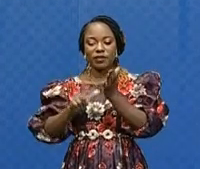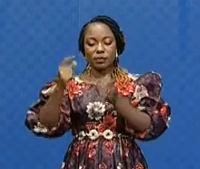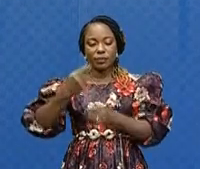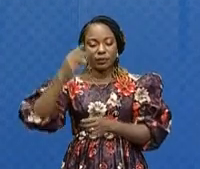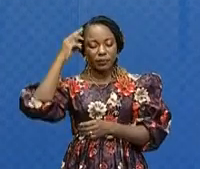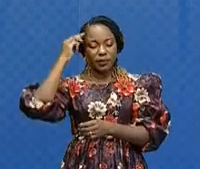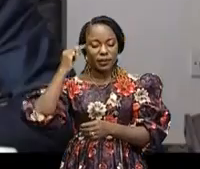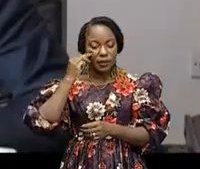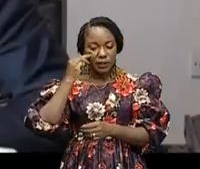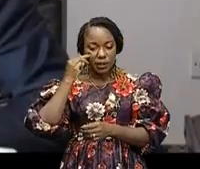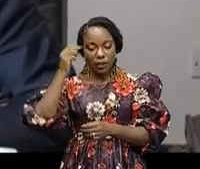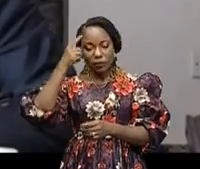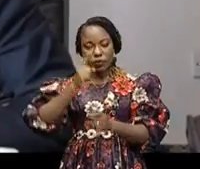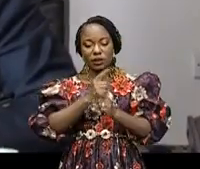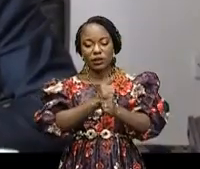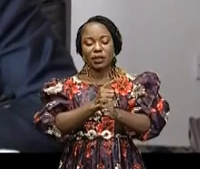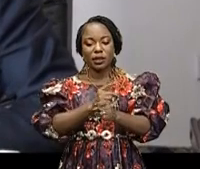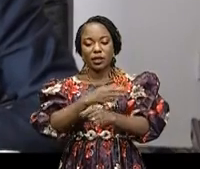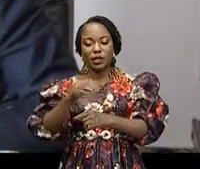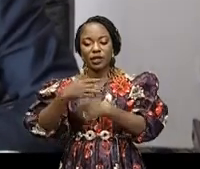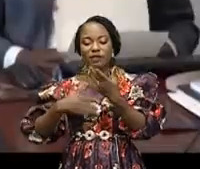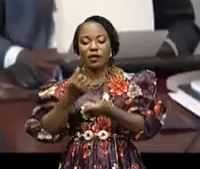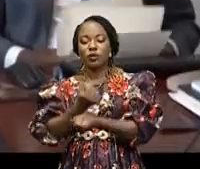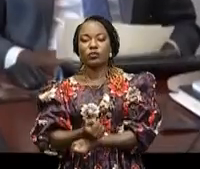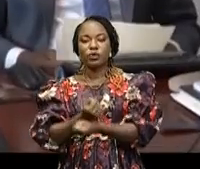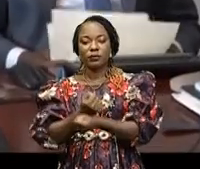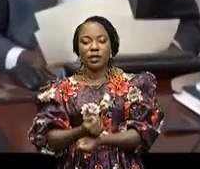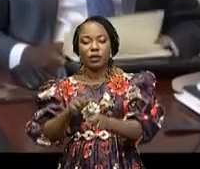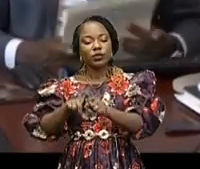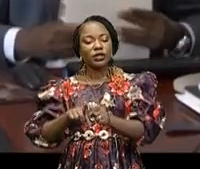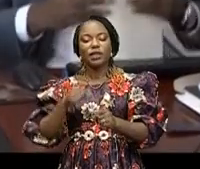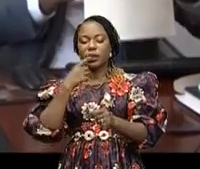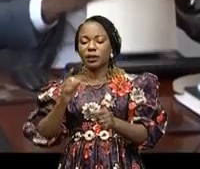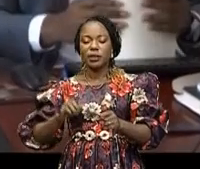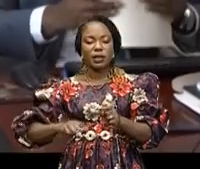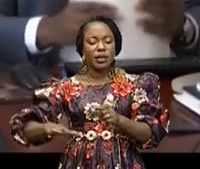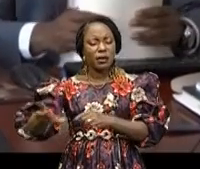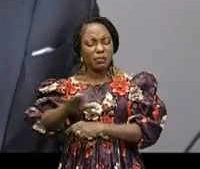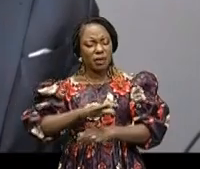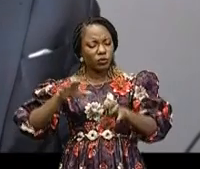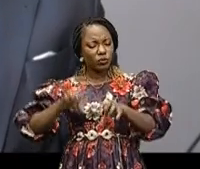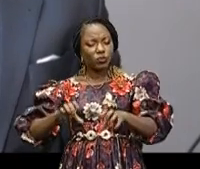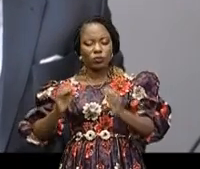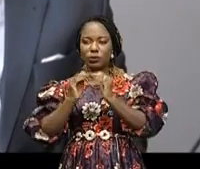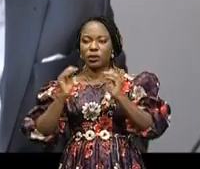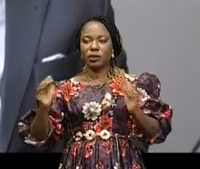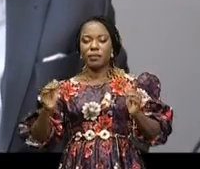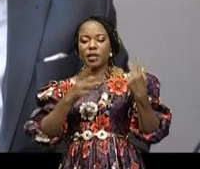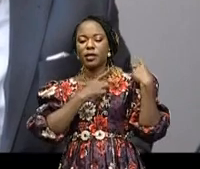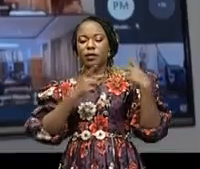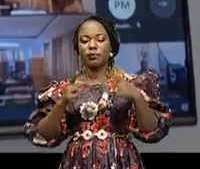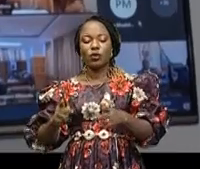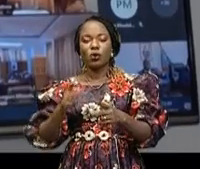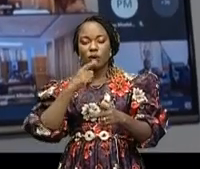l'Intérieur, décentralisation, sécurité, affaires coutumières, reste généralement calme sur toute l'étendue du pays, en dépit des cas